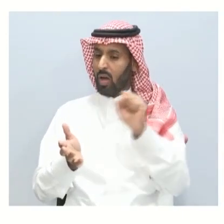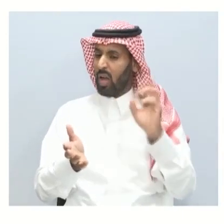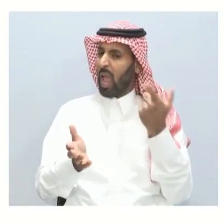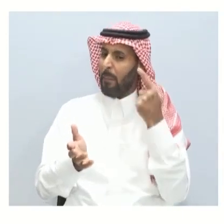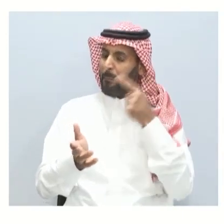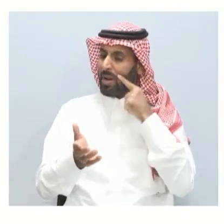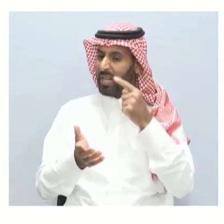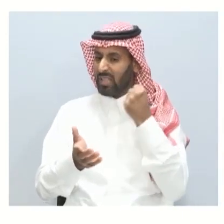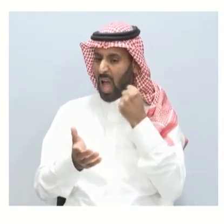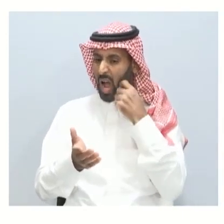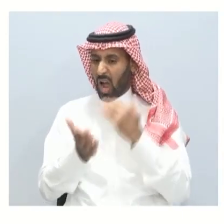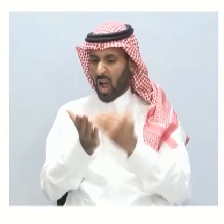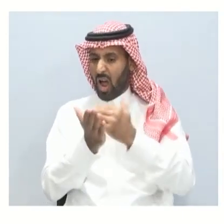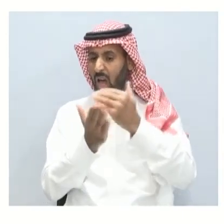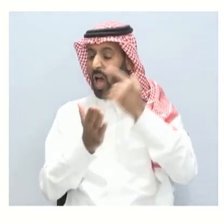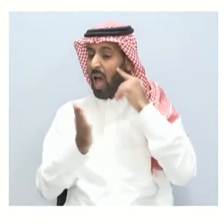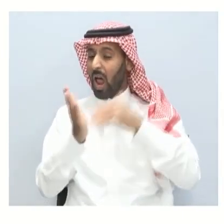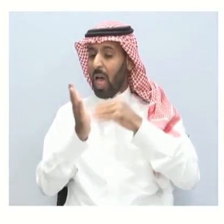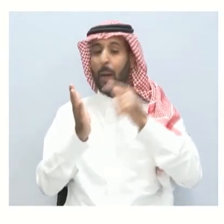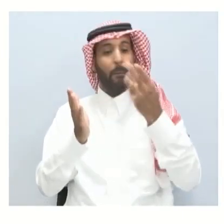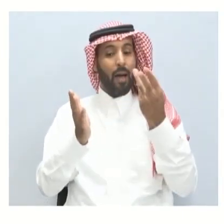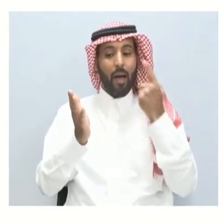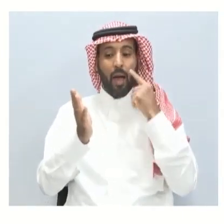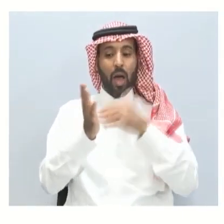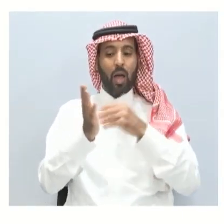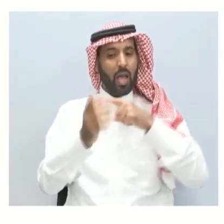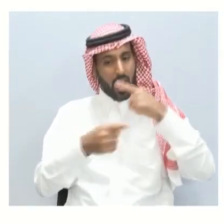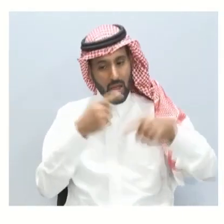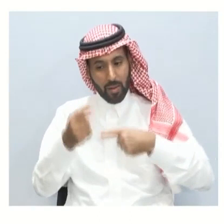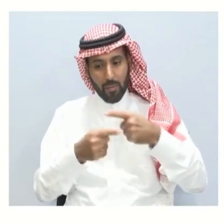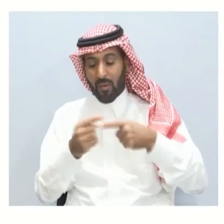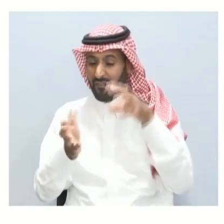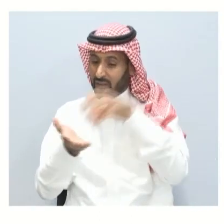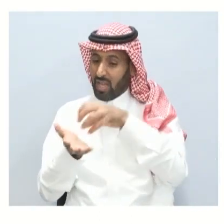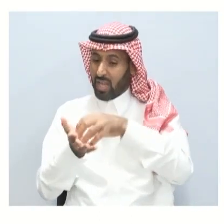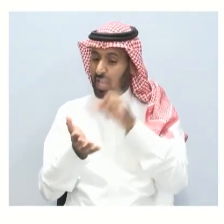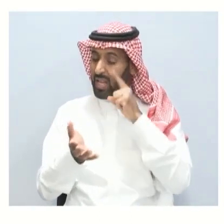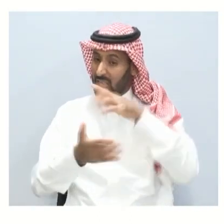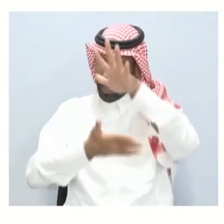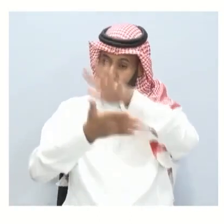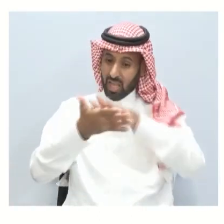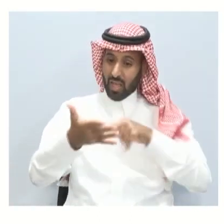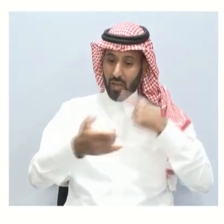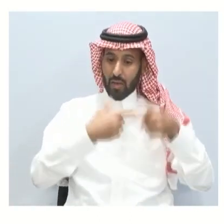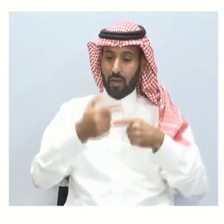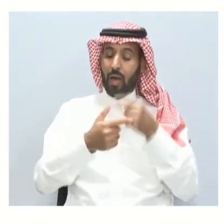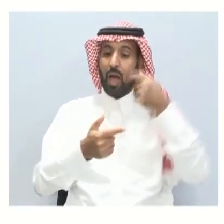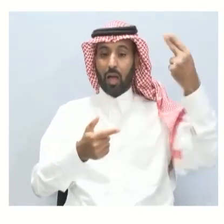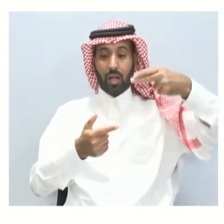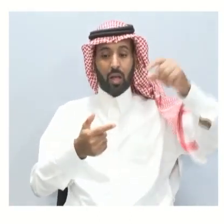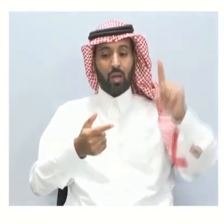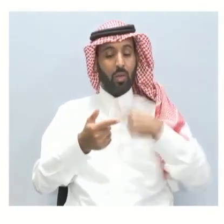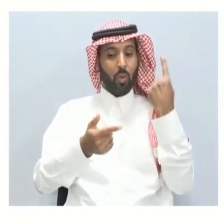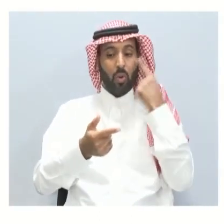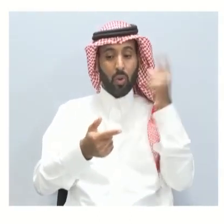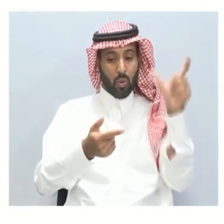مستوى الطاقه الاخير الذي يحتوي الكترونات التكافؤ رقم الدوره التي يوجد فيها العنصر في الجدول الدوري الهيدروجين يقع في